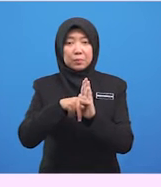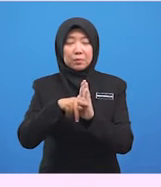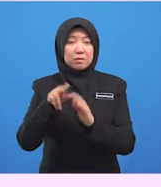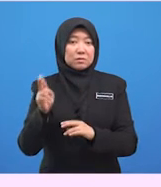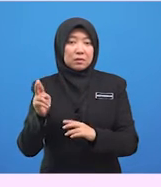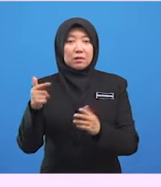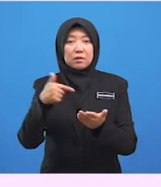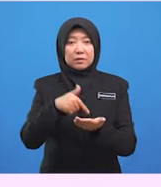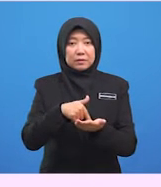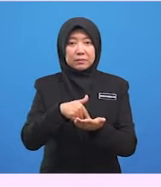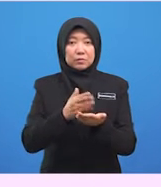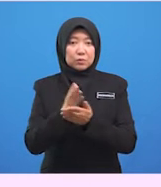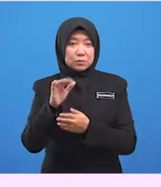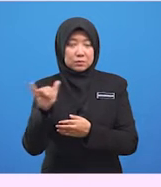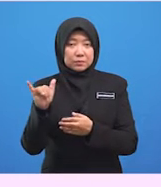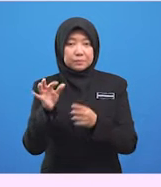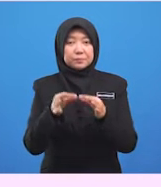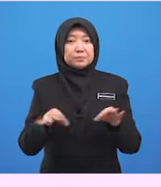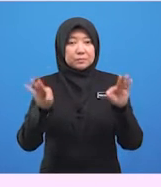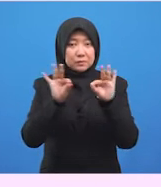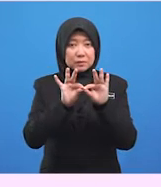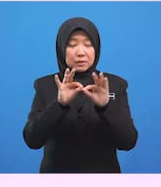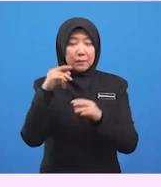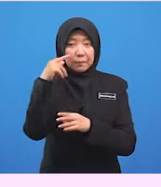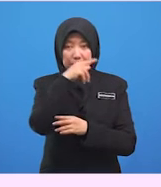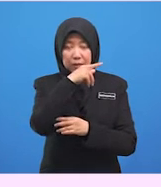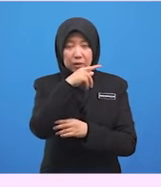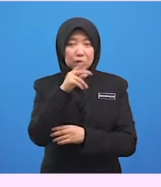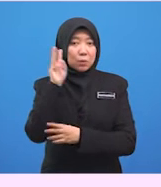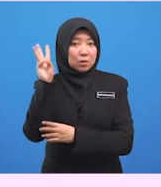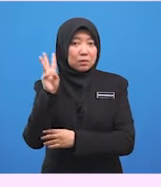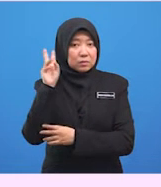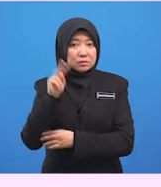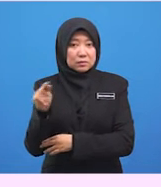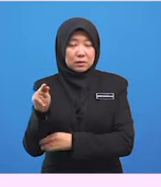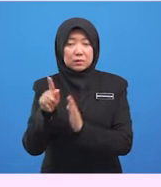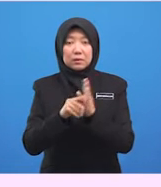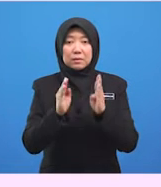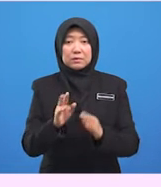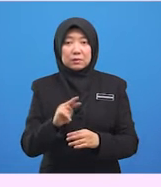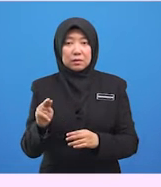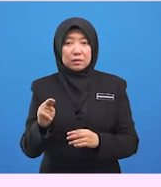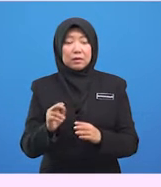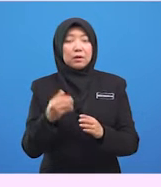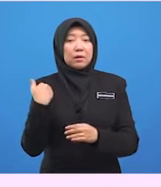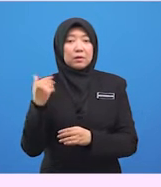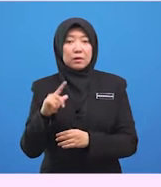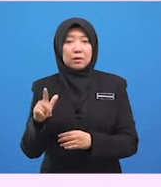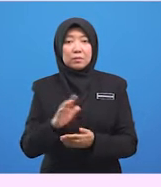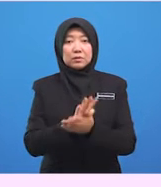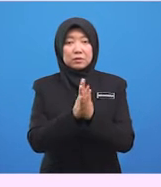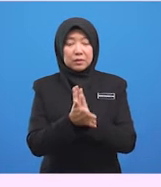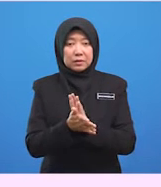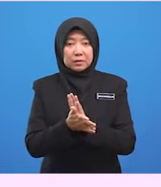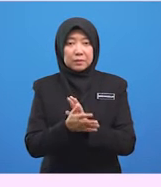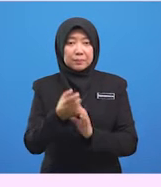lagi seterusnya kepentingan memelihara warisan kebangsaan adalah menjadi